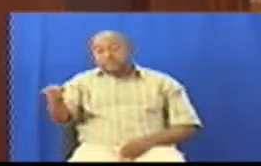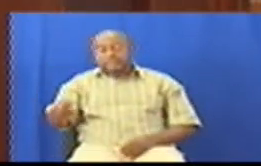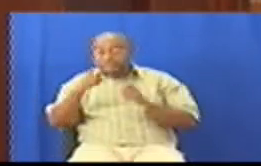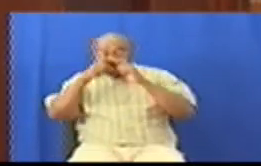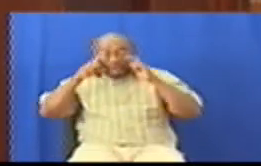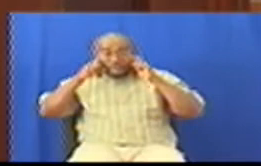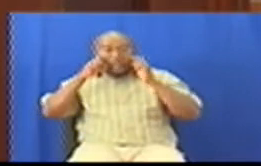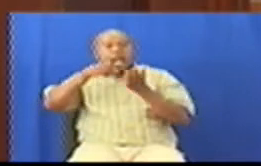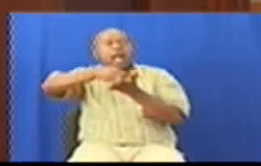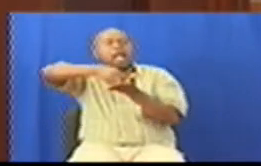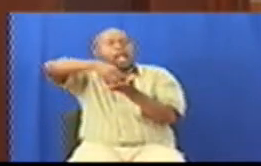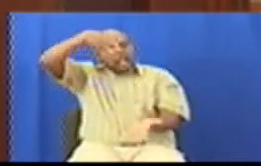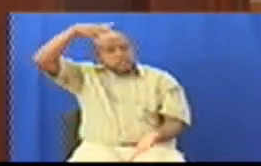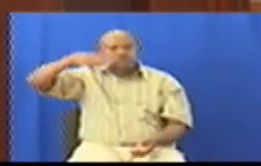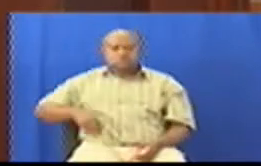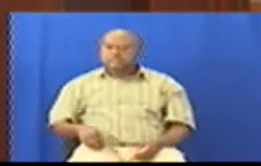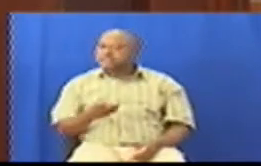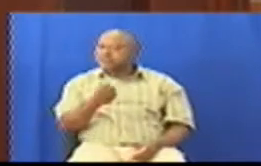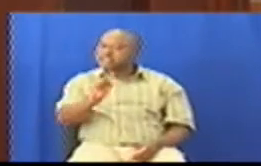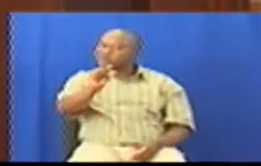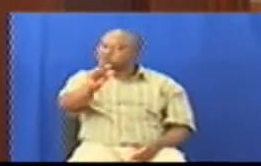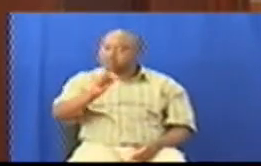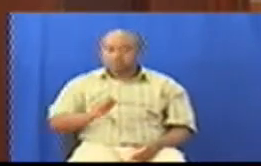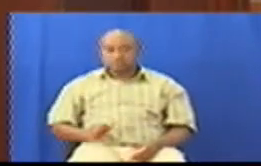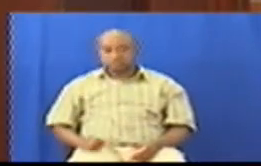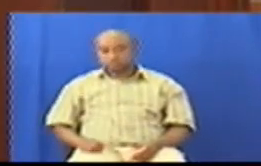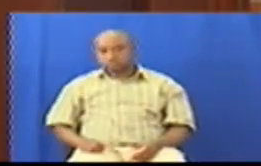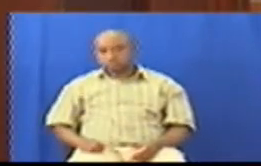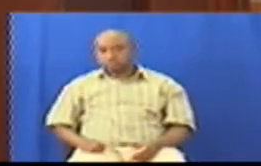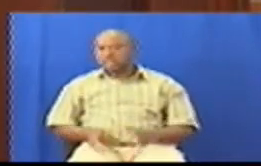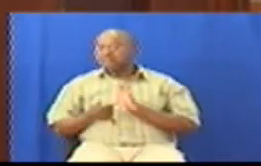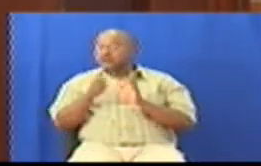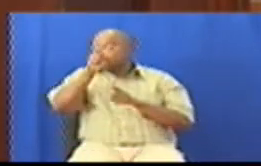kubwa sana. Mtanzania wa kawaida wa kule